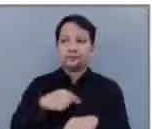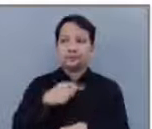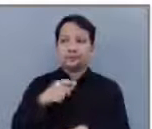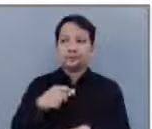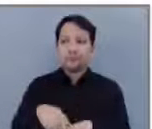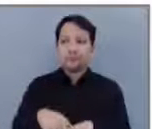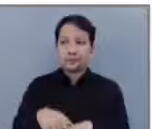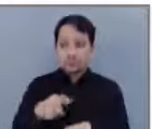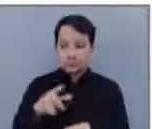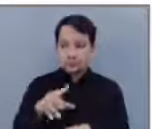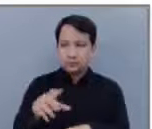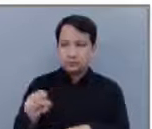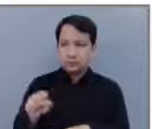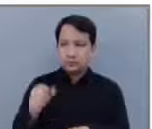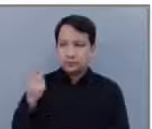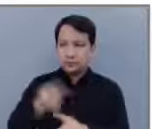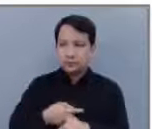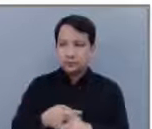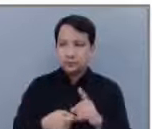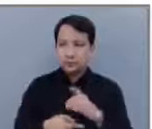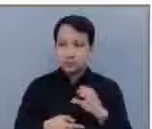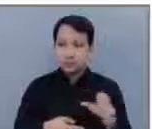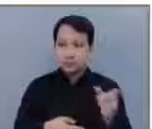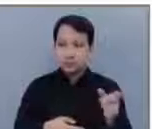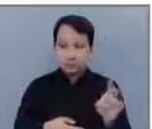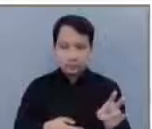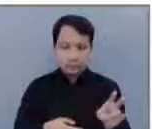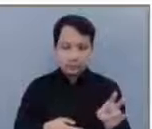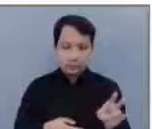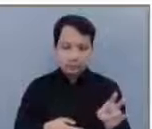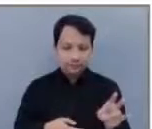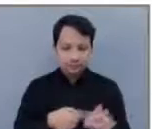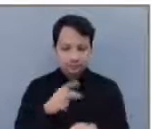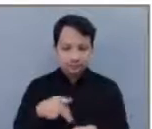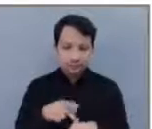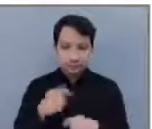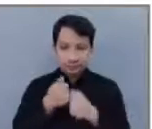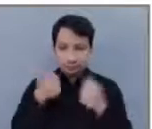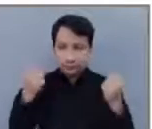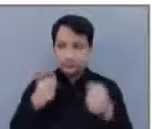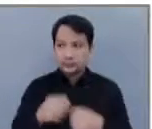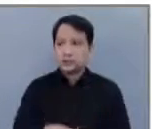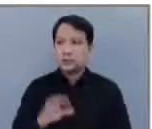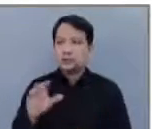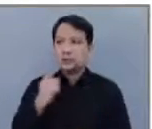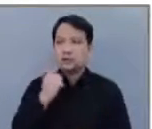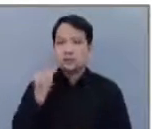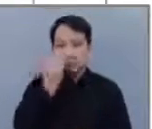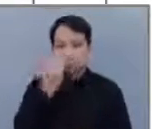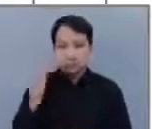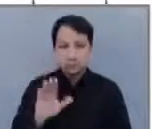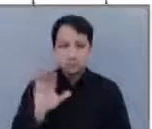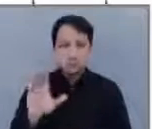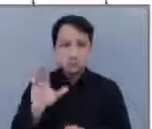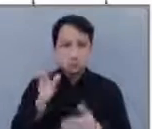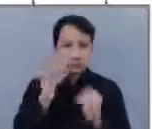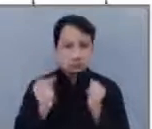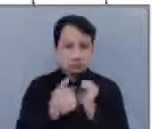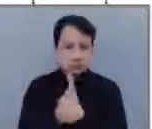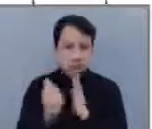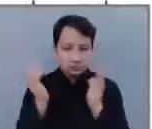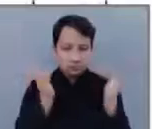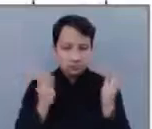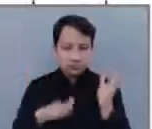Service Month at 122nd Philippine Civil Service Anniversary bilang pagkilala sa galing at serbisyo ng lahat